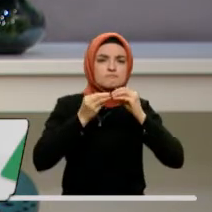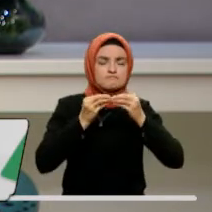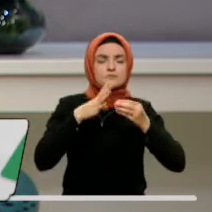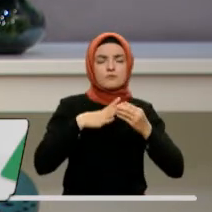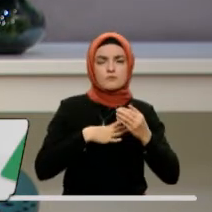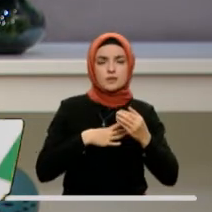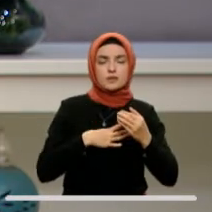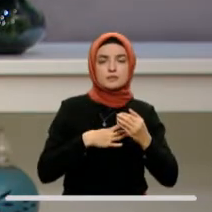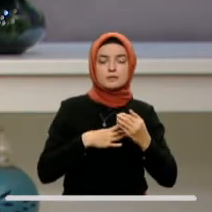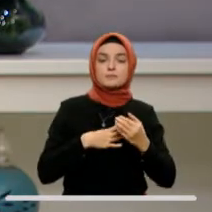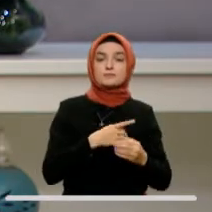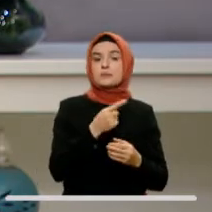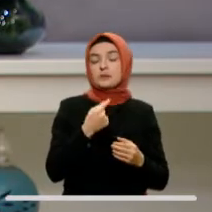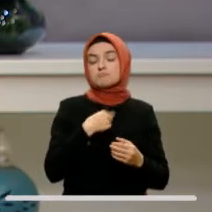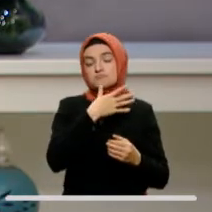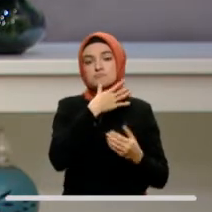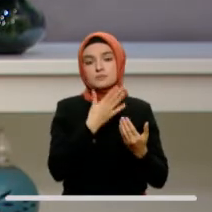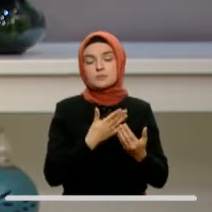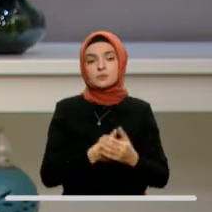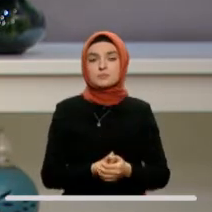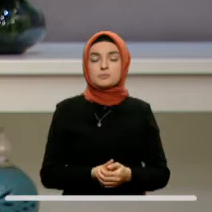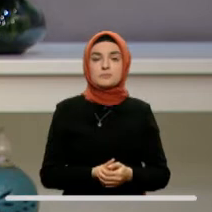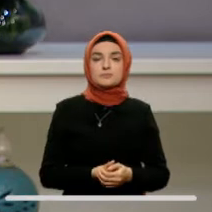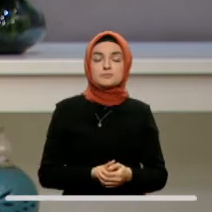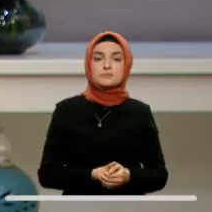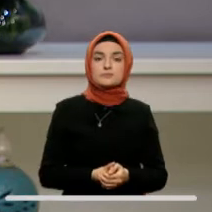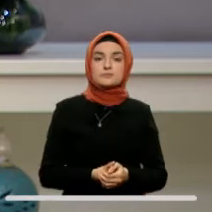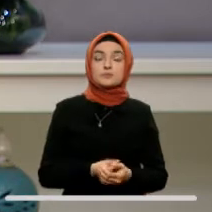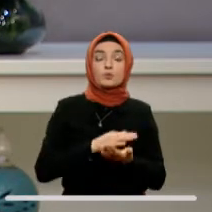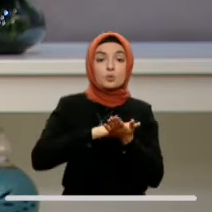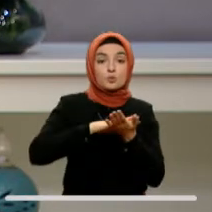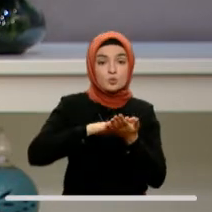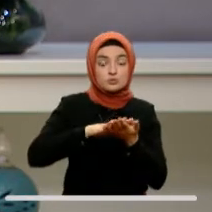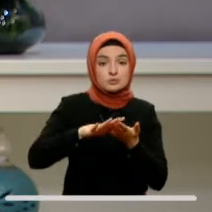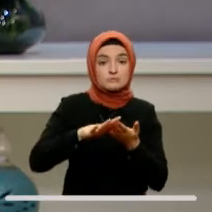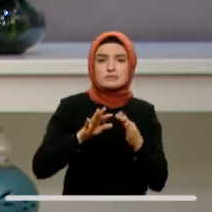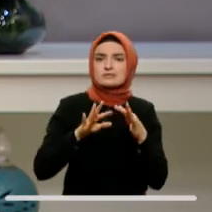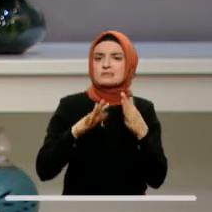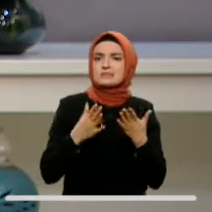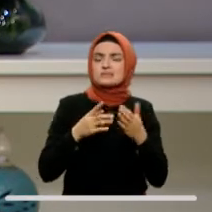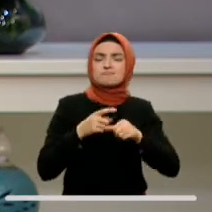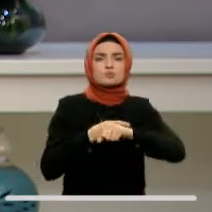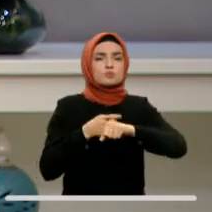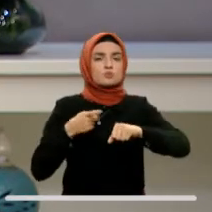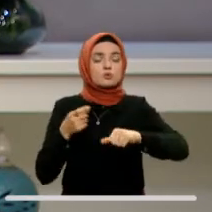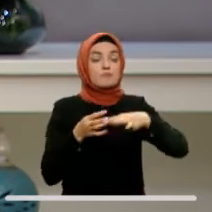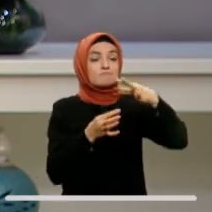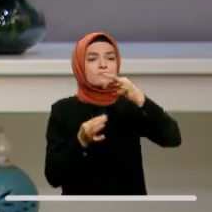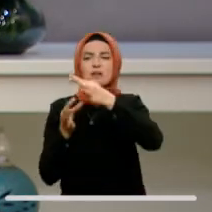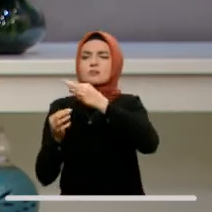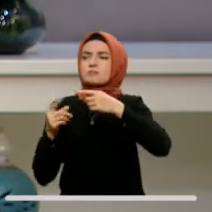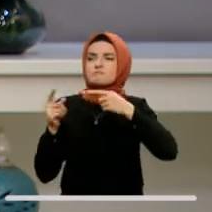hani obez olarak tanımlanıyor bu sıkıntı. Evet. Düzeltilmesi nasıl bir süreç? Kişiden kişiye değişiyor